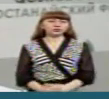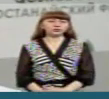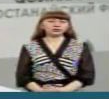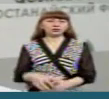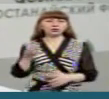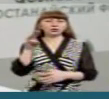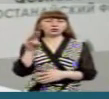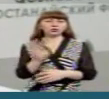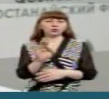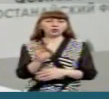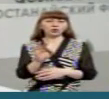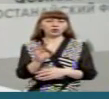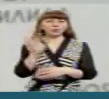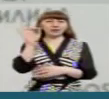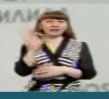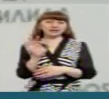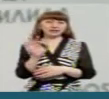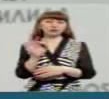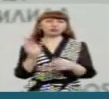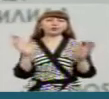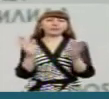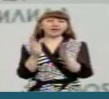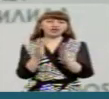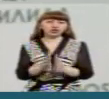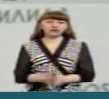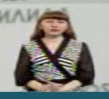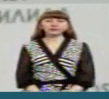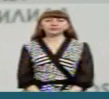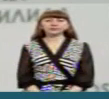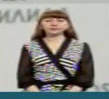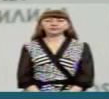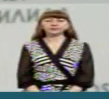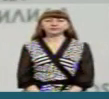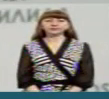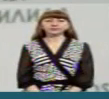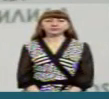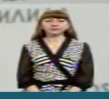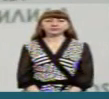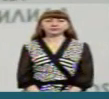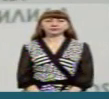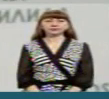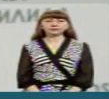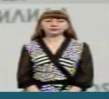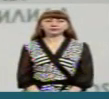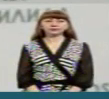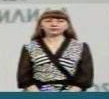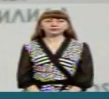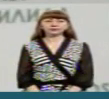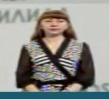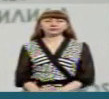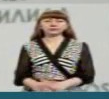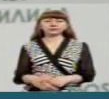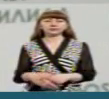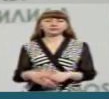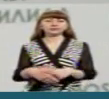өзінің шарттарын жеңілдетуге болады. Банк қарыз бергені үшін және қызметке көрсеткені үшін қарыз алушыдан ешқандай да